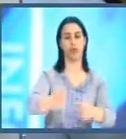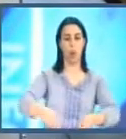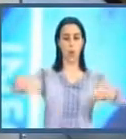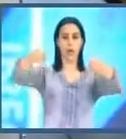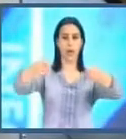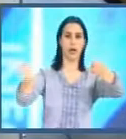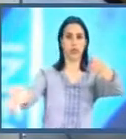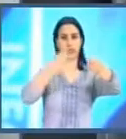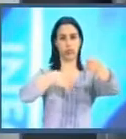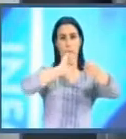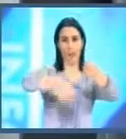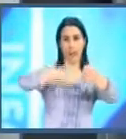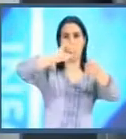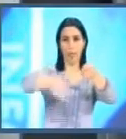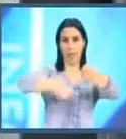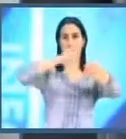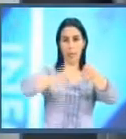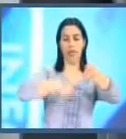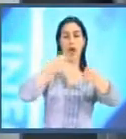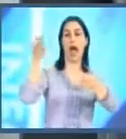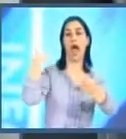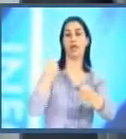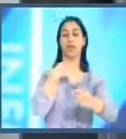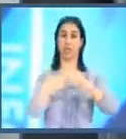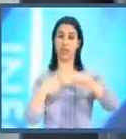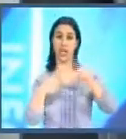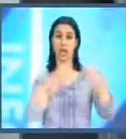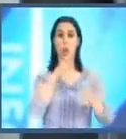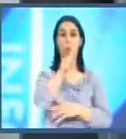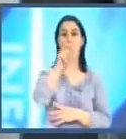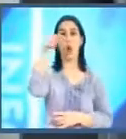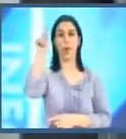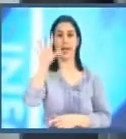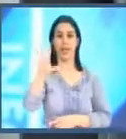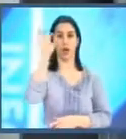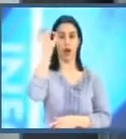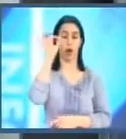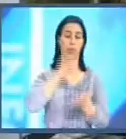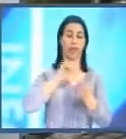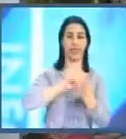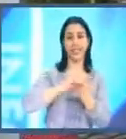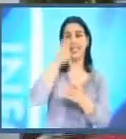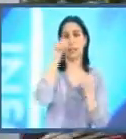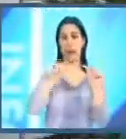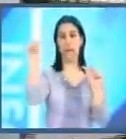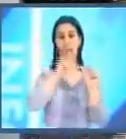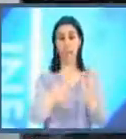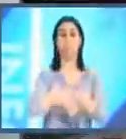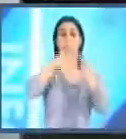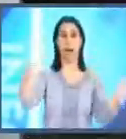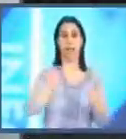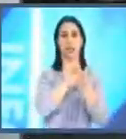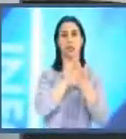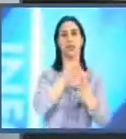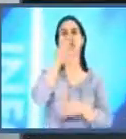contenidors de recollida selectiva. Abans, la ciutat tenia una mitjana d'1,5 vegades la setmana, però amb l'ampliació de serveis